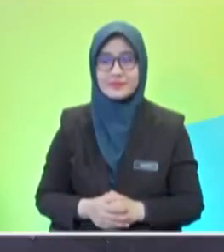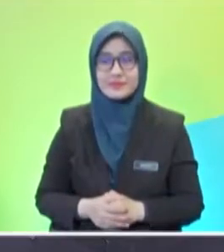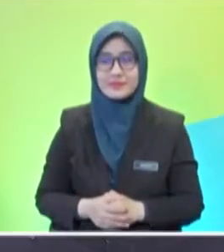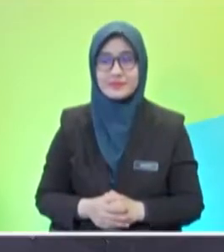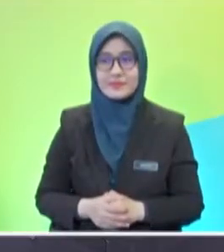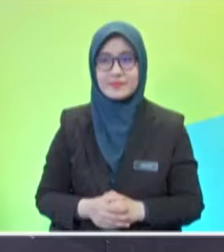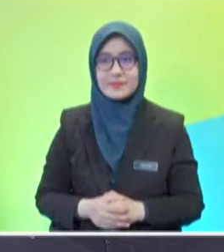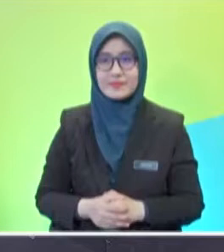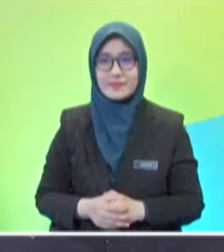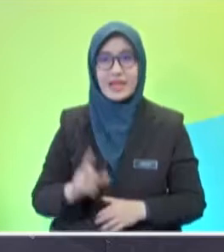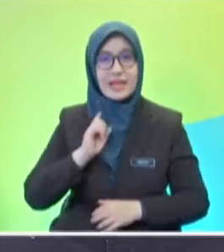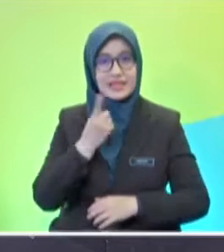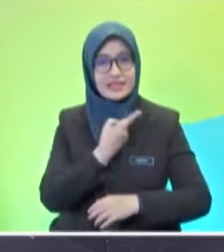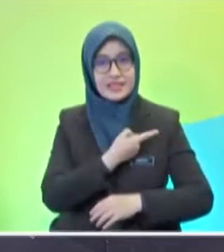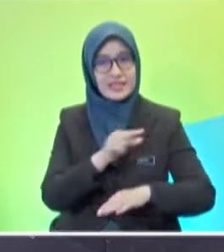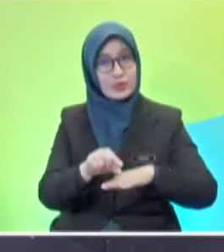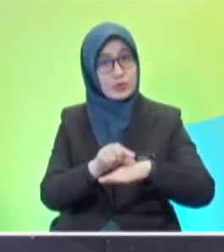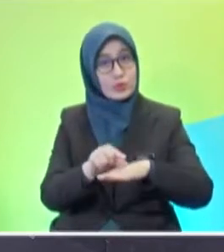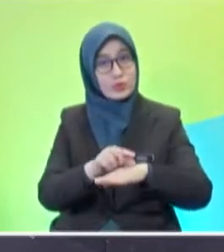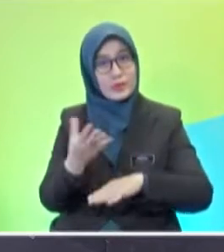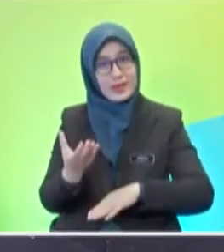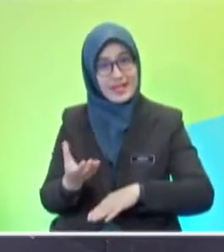bekas yang cantik nih